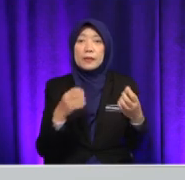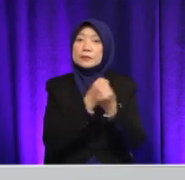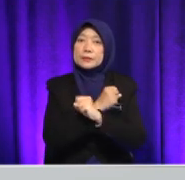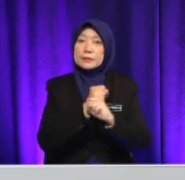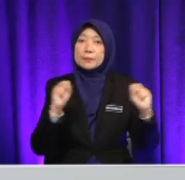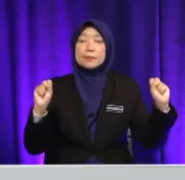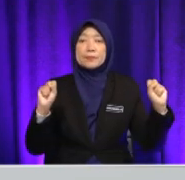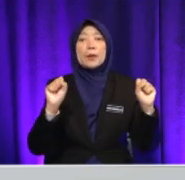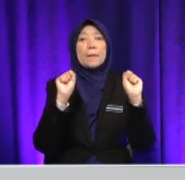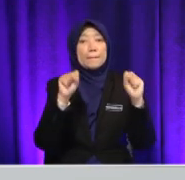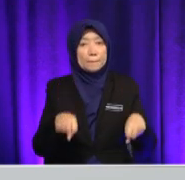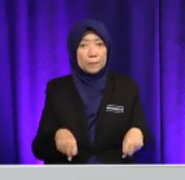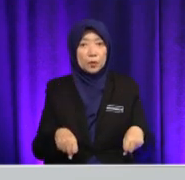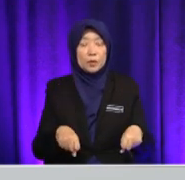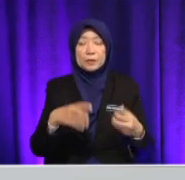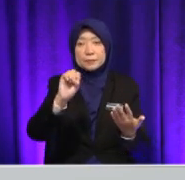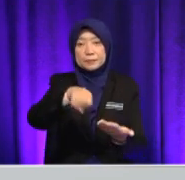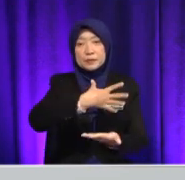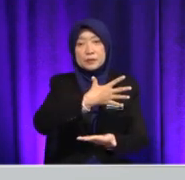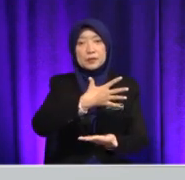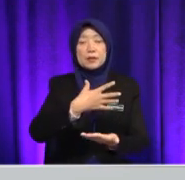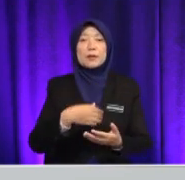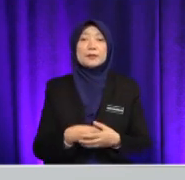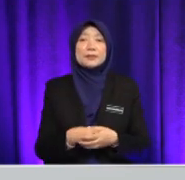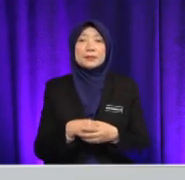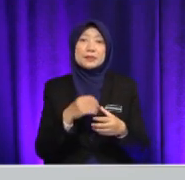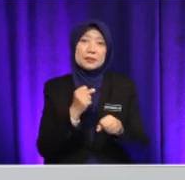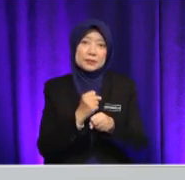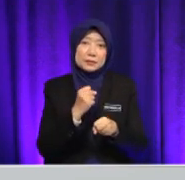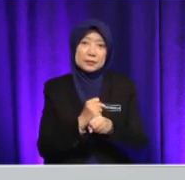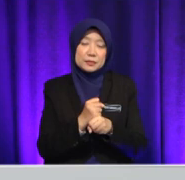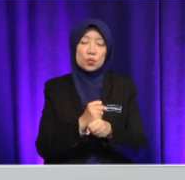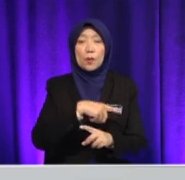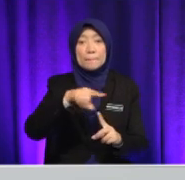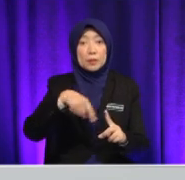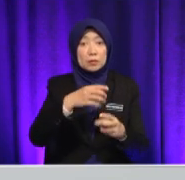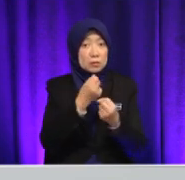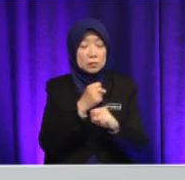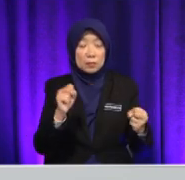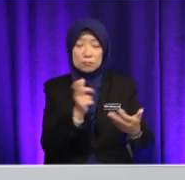boleh mencetak ASI keju Oke bila ada sejak